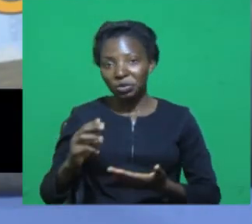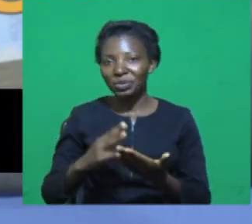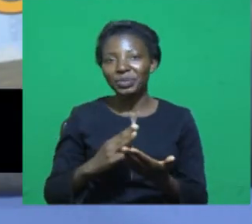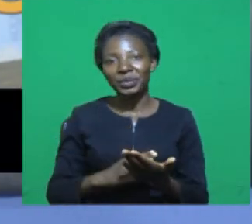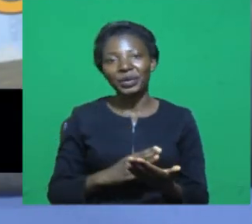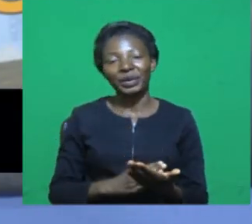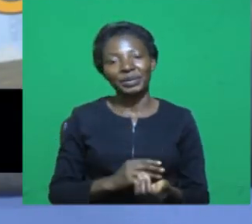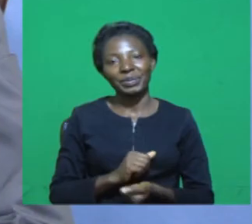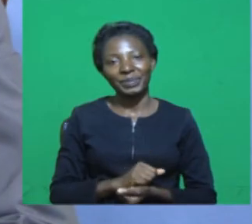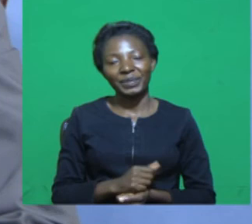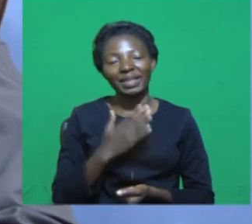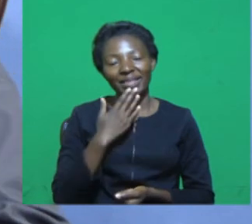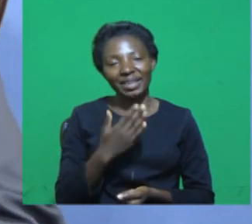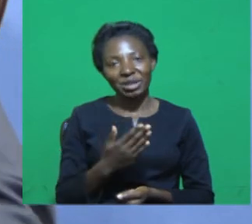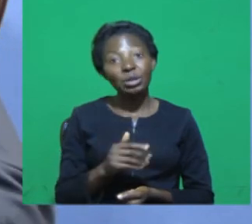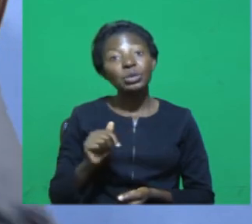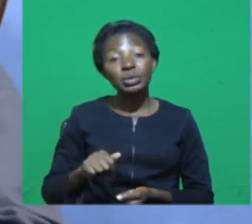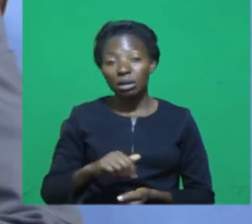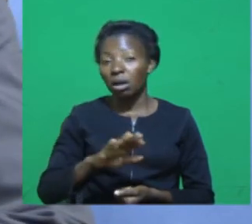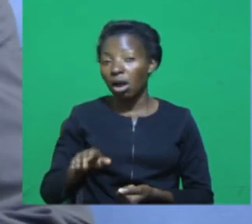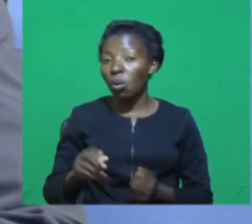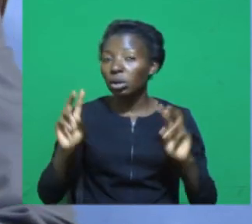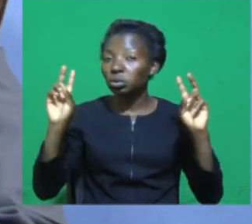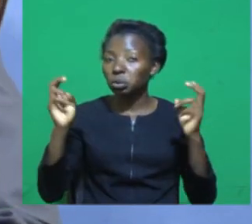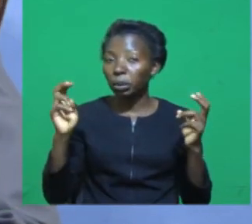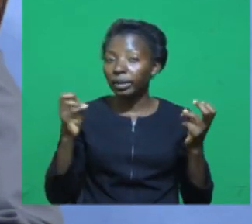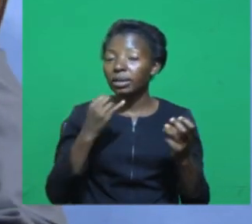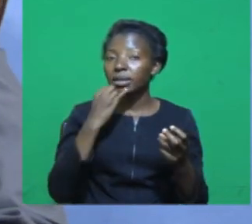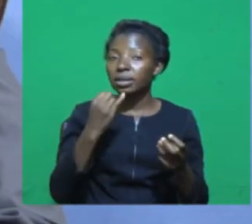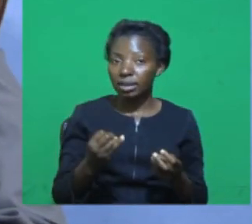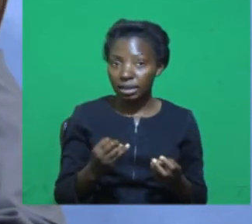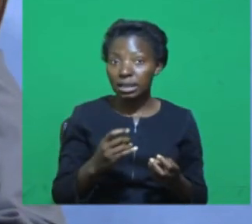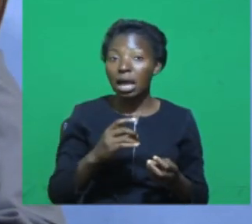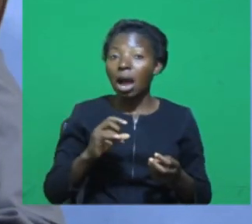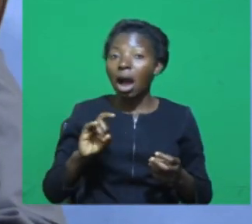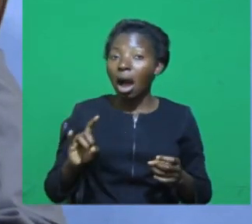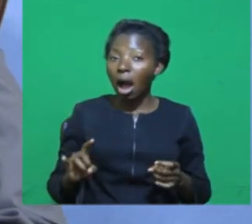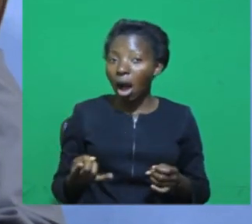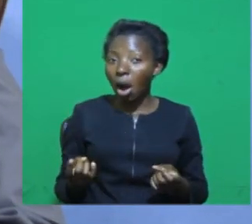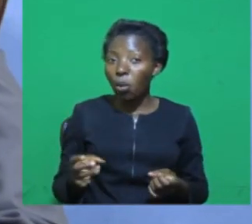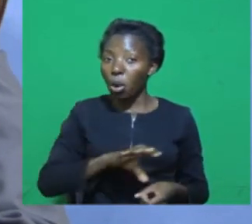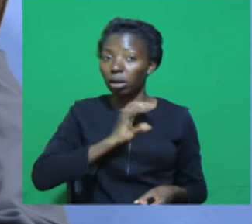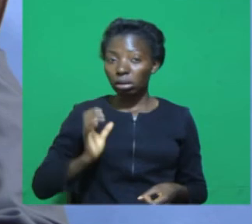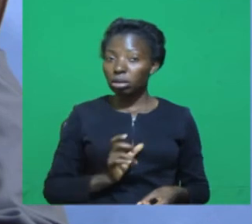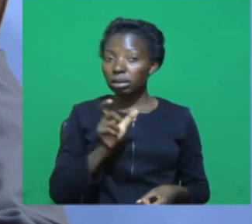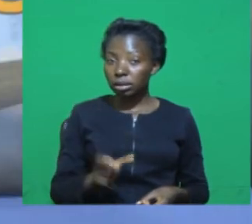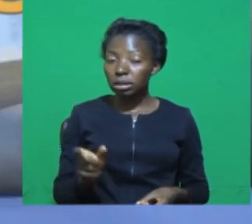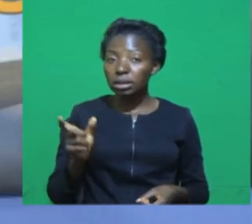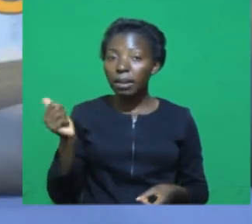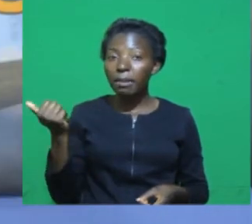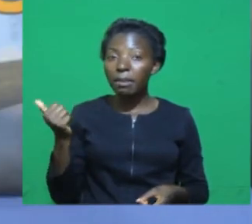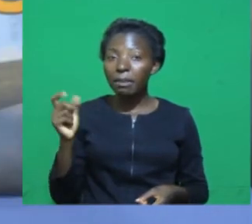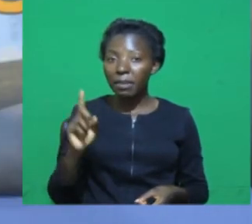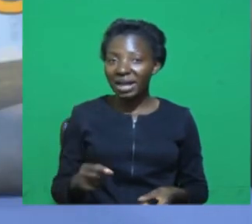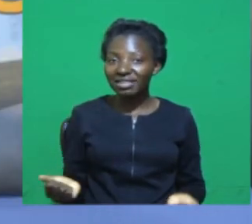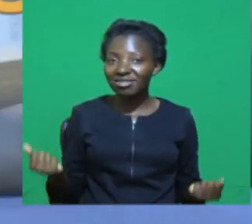program. Tinoda kutenda uri kuredi yatiinaye nhasi ine musoro wenyaya unoti mapfekero evana vamwari part 2.